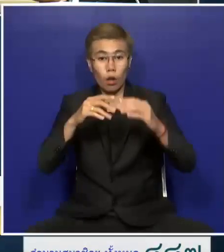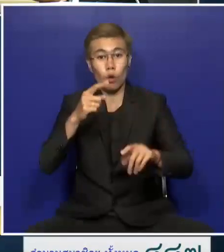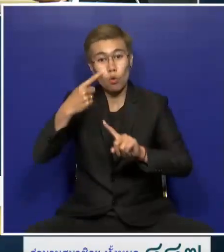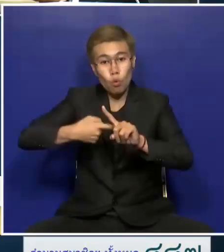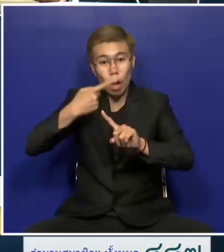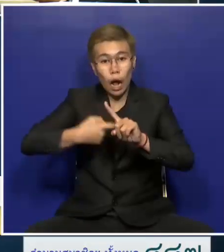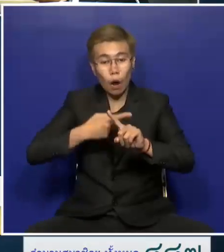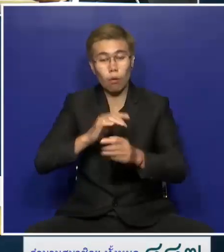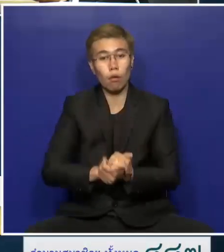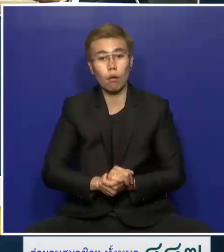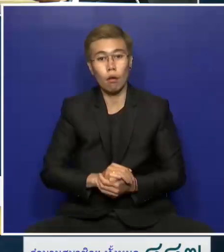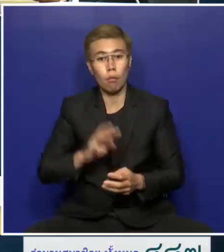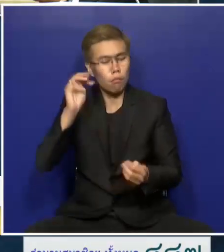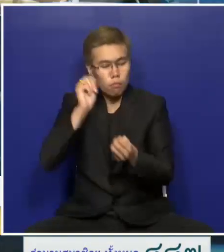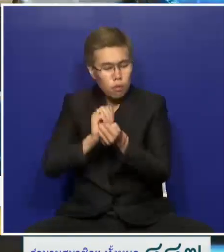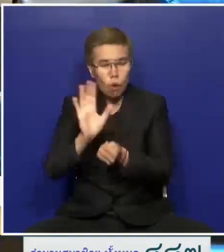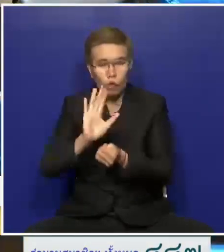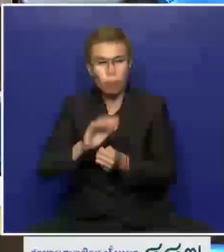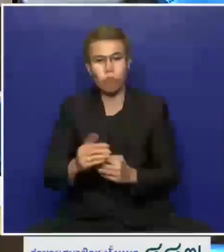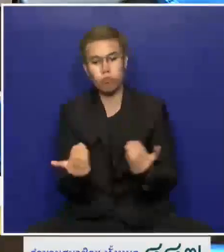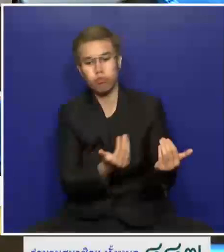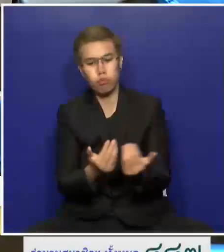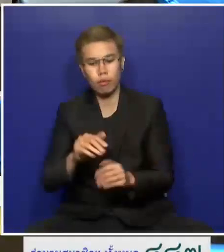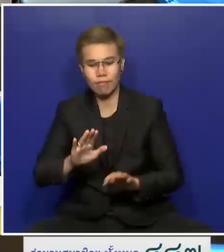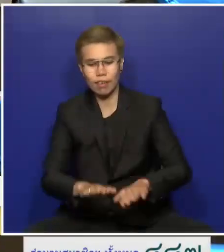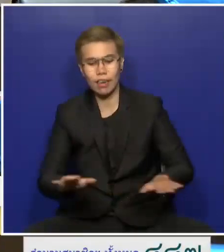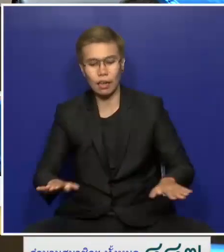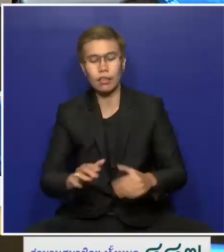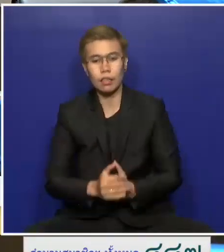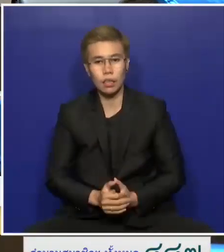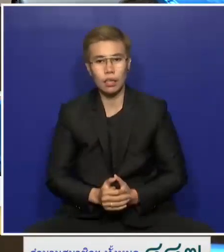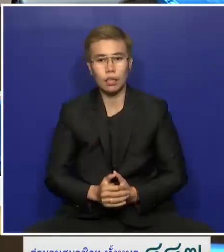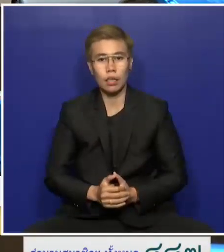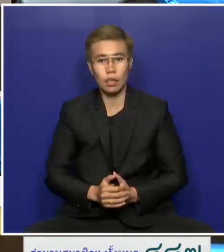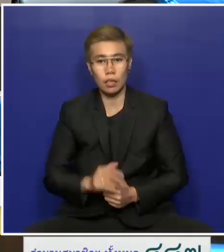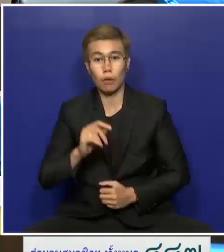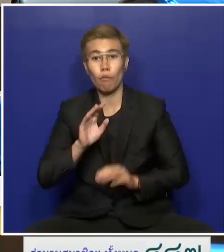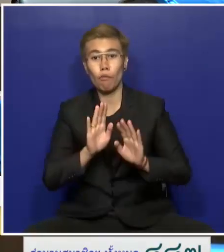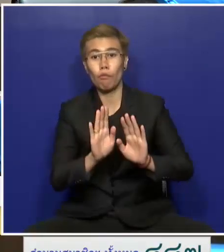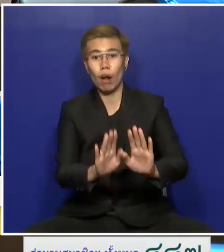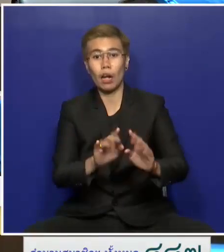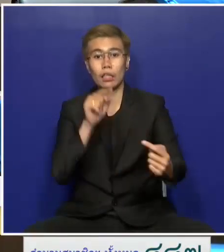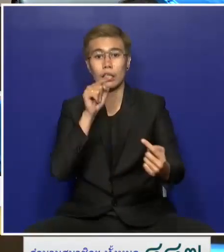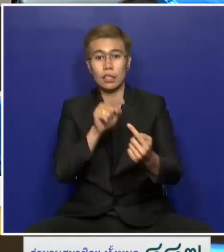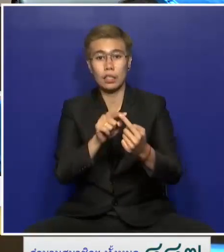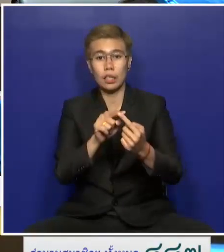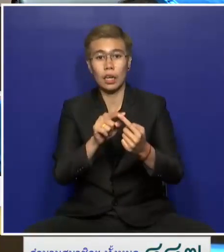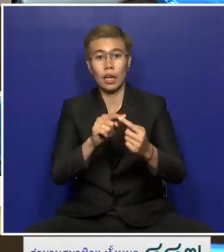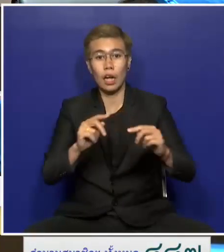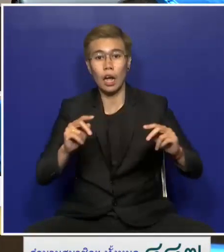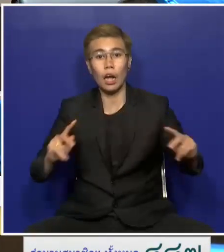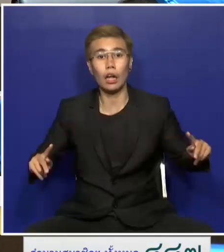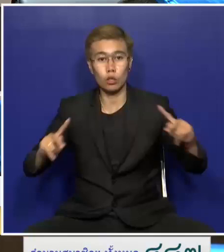ๆดังนั้นจึงกราบเรียนมายังท่านประธานสภาที่เคารพได้โปรดผ่านไปยังหน่วยงานที่เกี่ยวข้องกระทรวงเกษตรสปก.ห